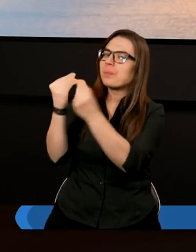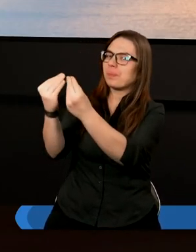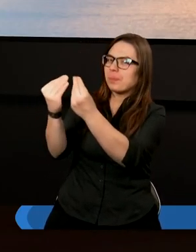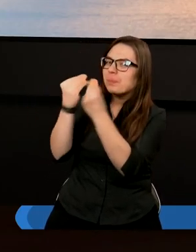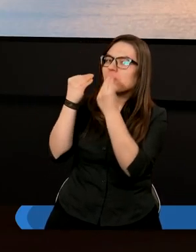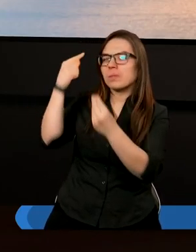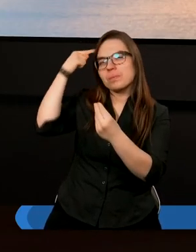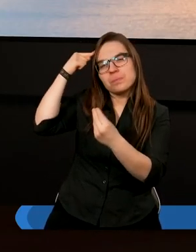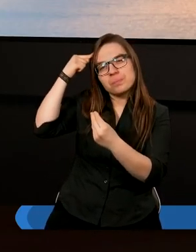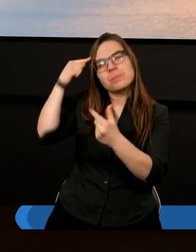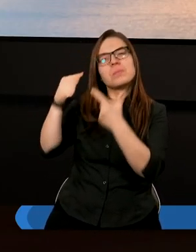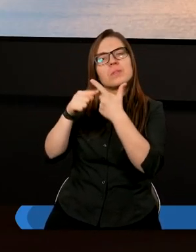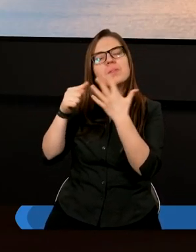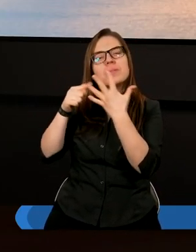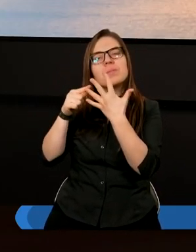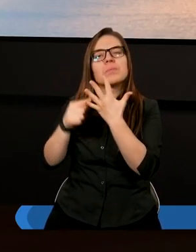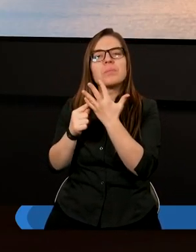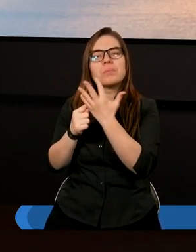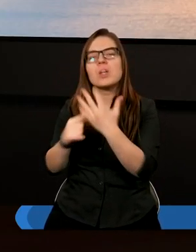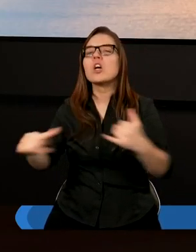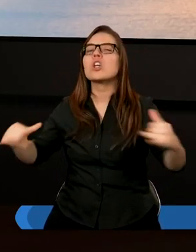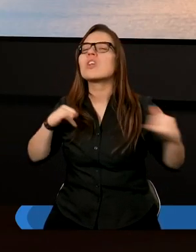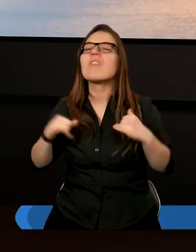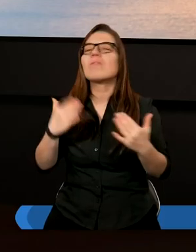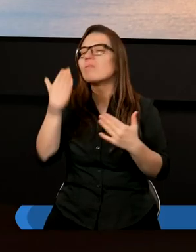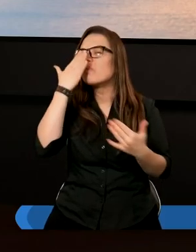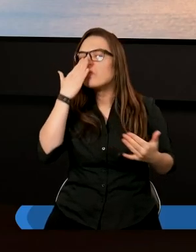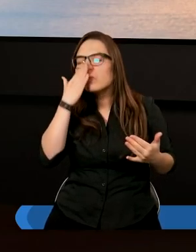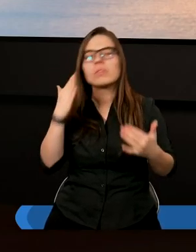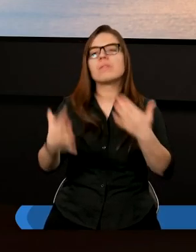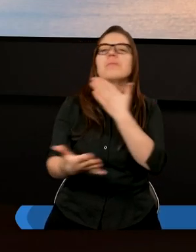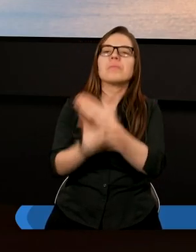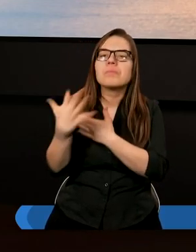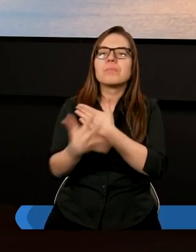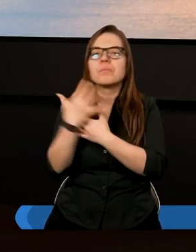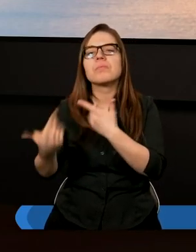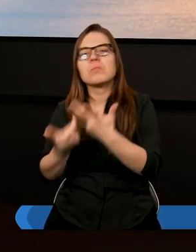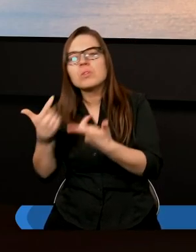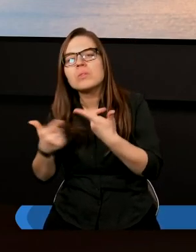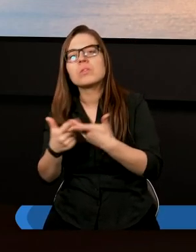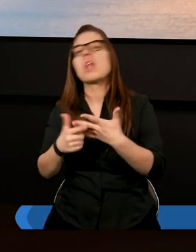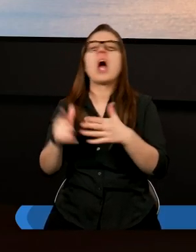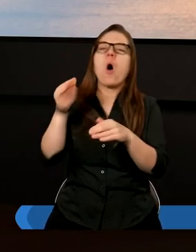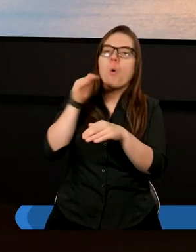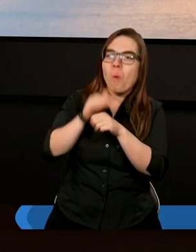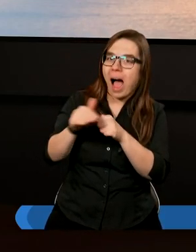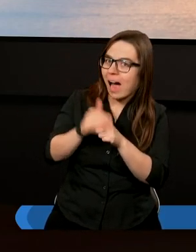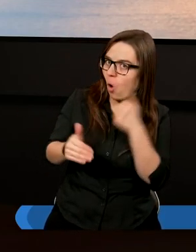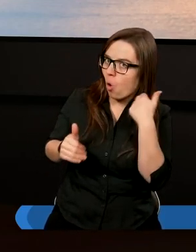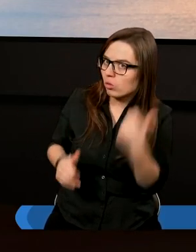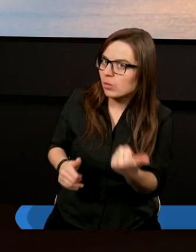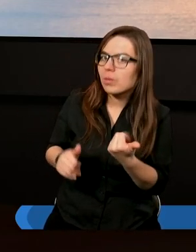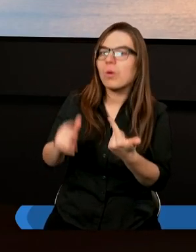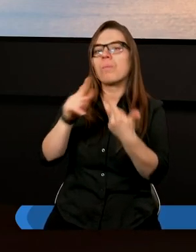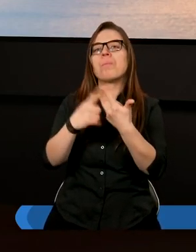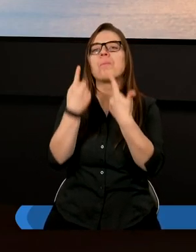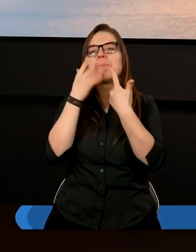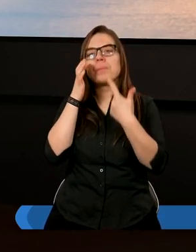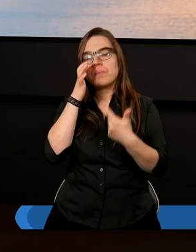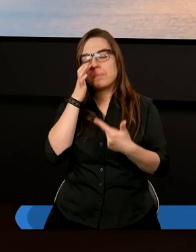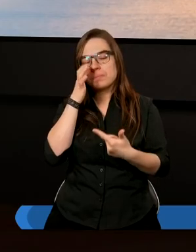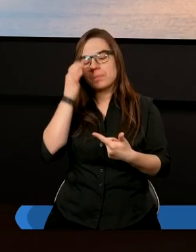sposób tego szafarstwa mamy dokonywać. Mówiliśmy już z łagodnością i z pełnym